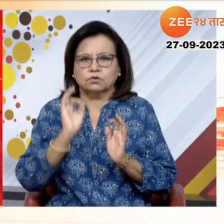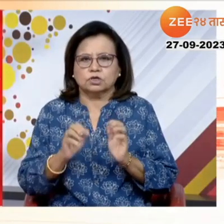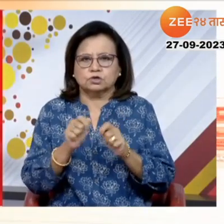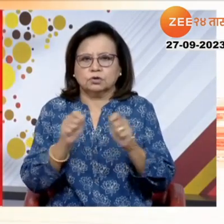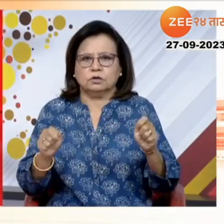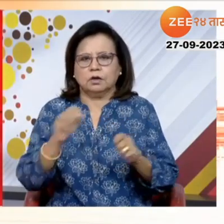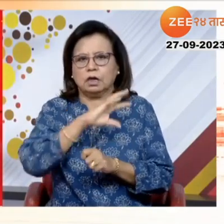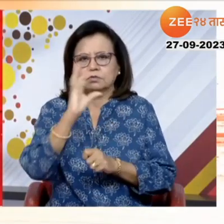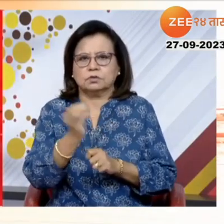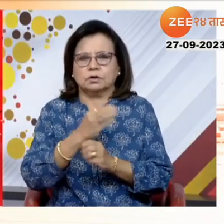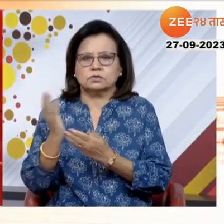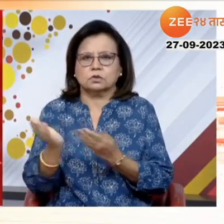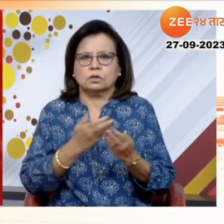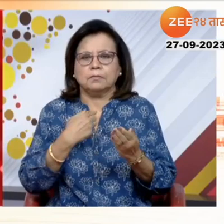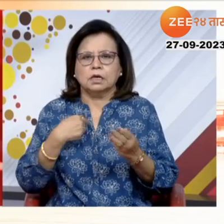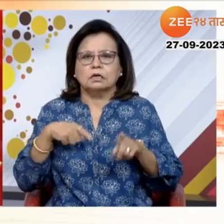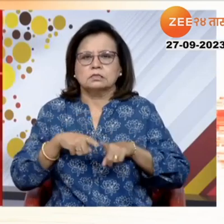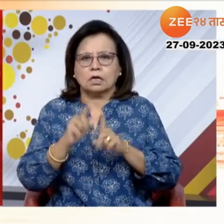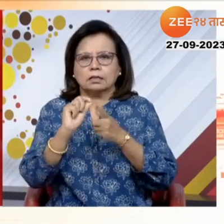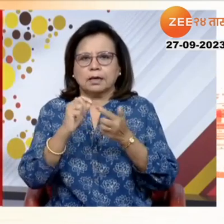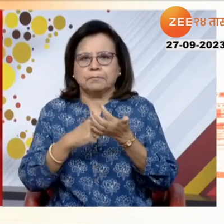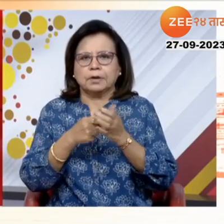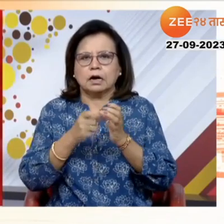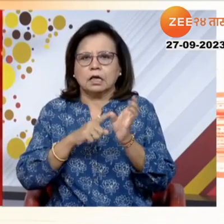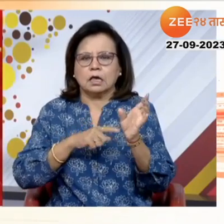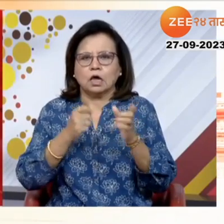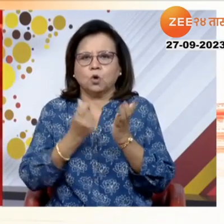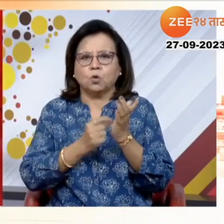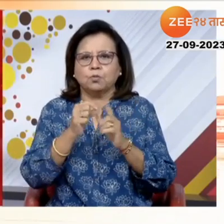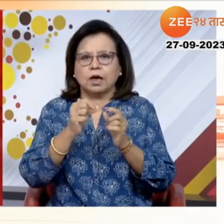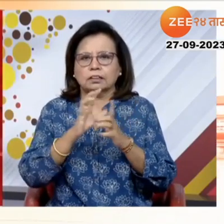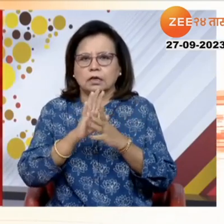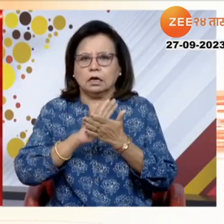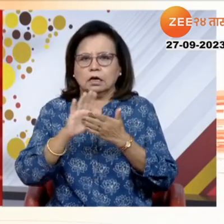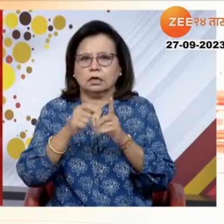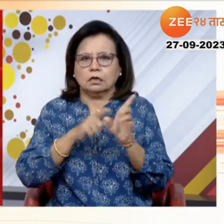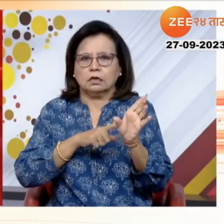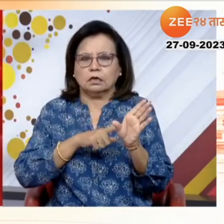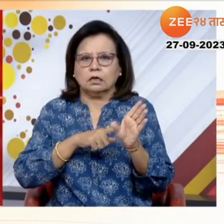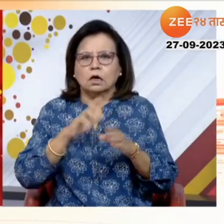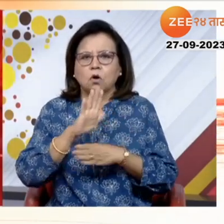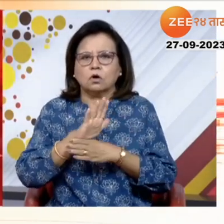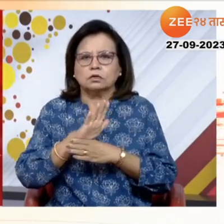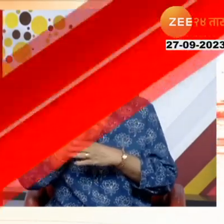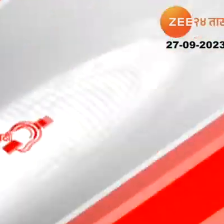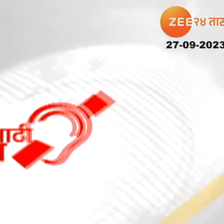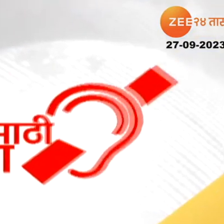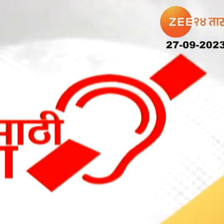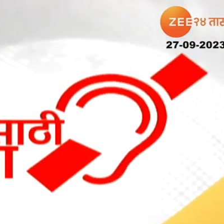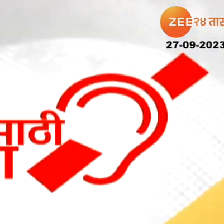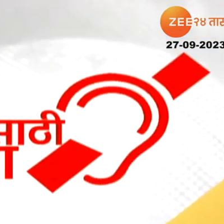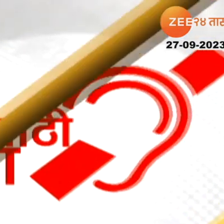नमस्कार, मूकबधिरांच्या बातमीपत्रात आपल्या सगळ्यांचं स्वागत. मी रेश्मा साळुंखे धामणकर आणि माझ्यासोबत आहेत रजनी